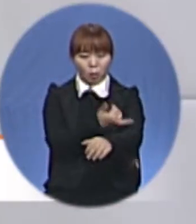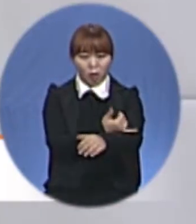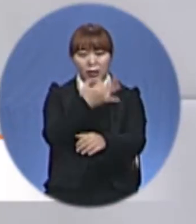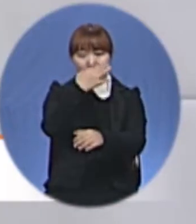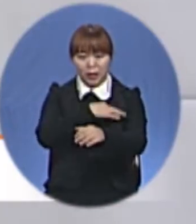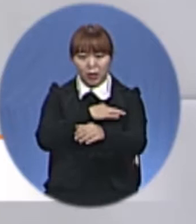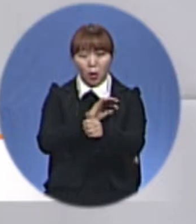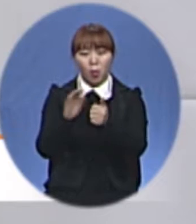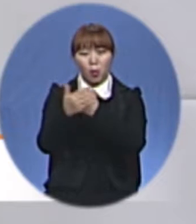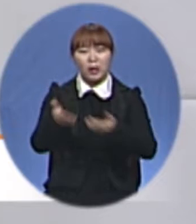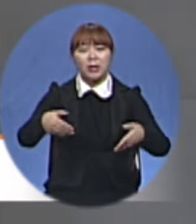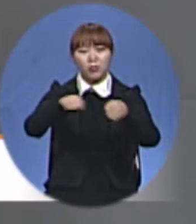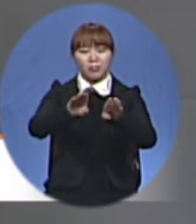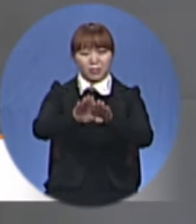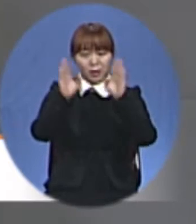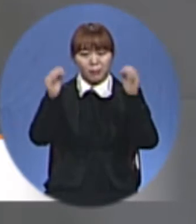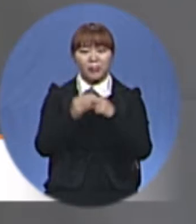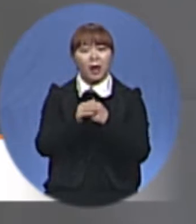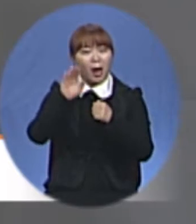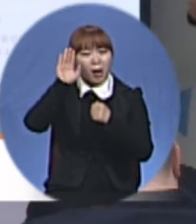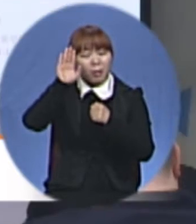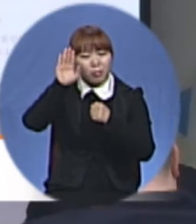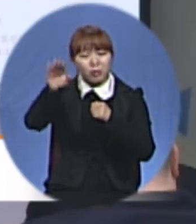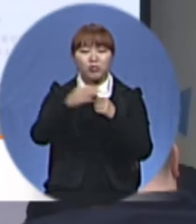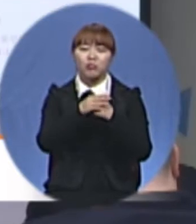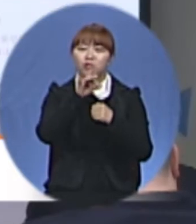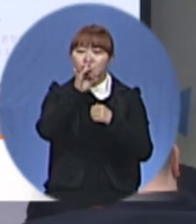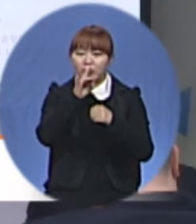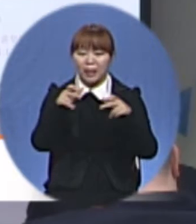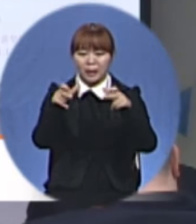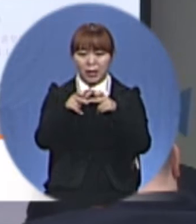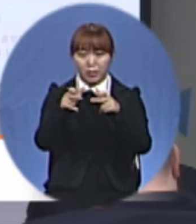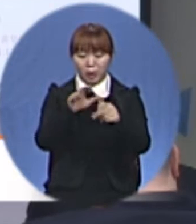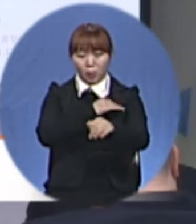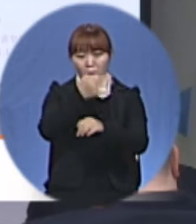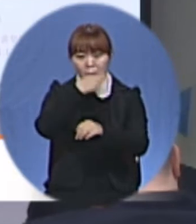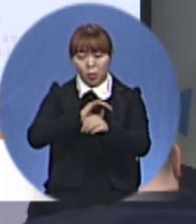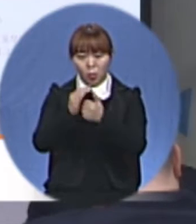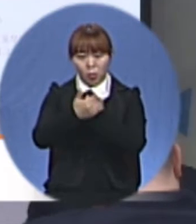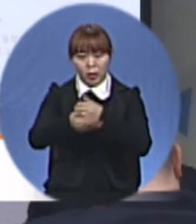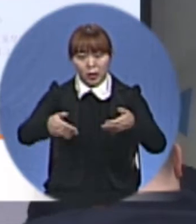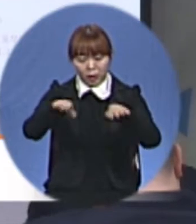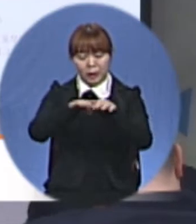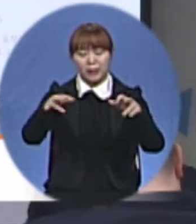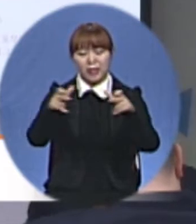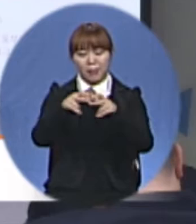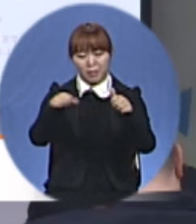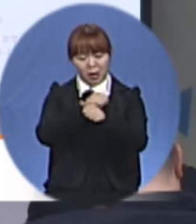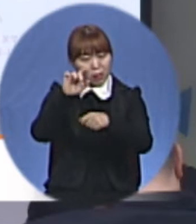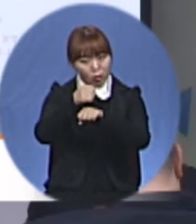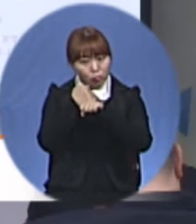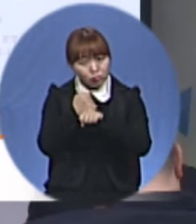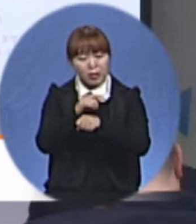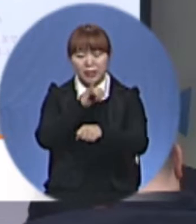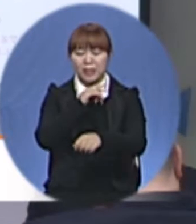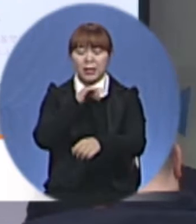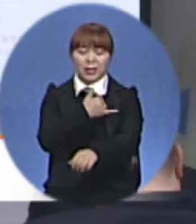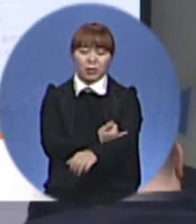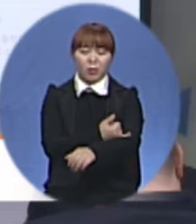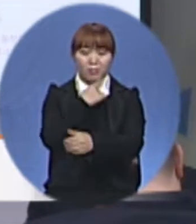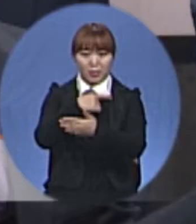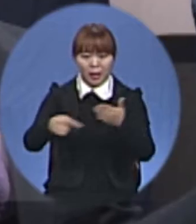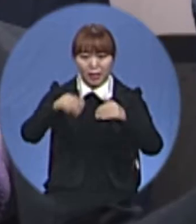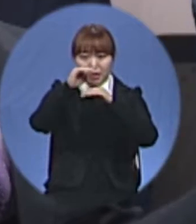중앙장애인권익옹호기관이 문을 열었습니다. 앞으로 중앙장애인권익옹호기관은 장애인 학대 예방 관련 연구와 인권침해